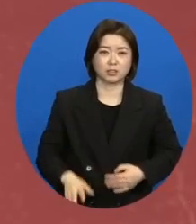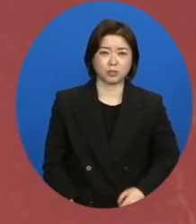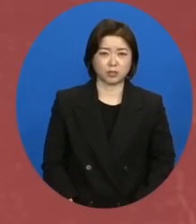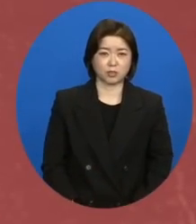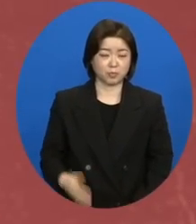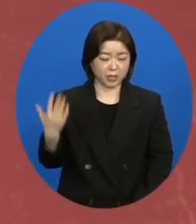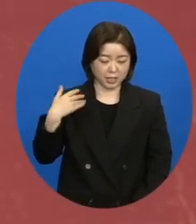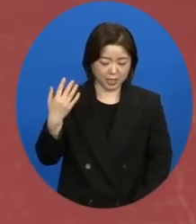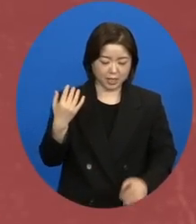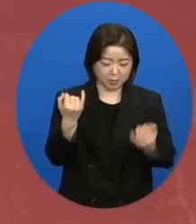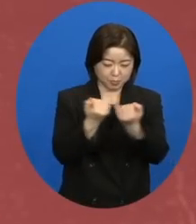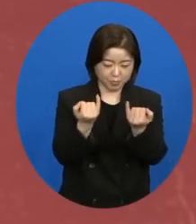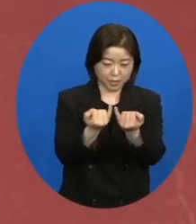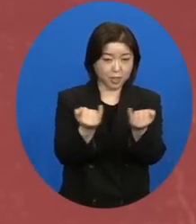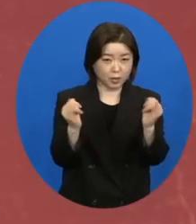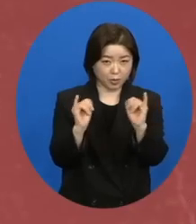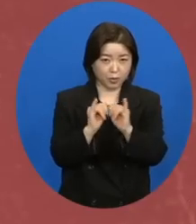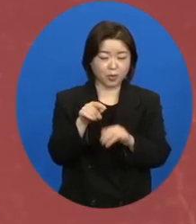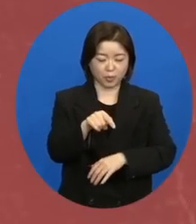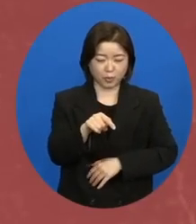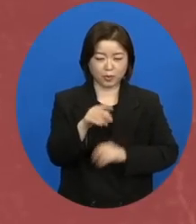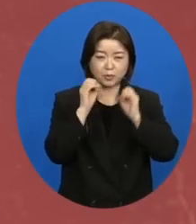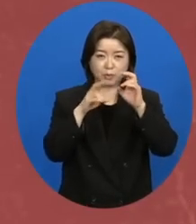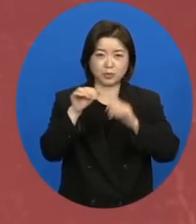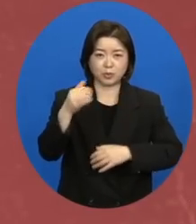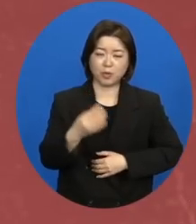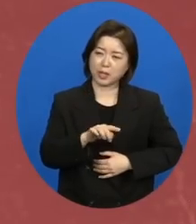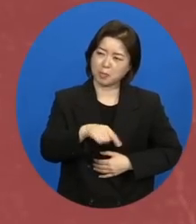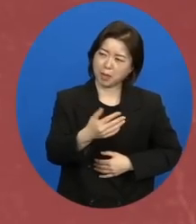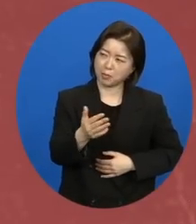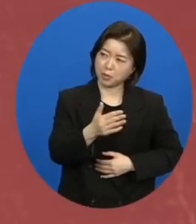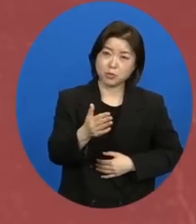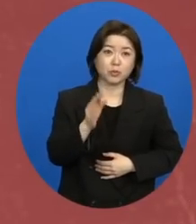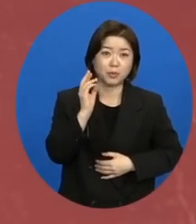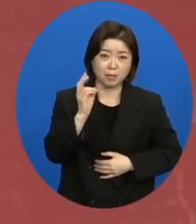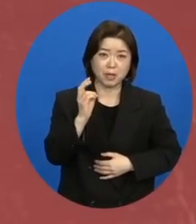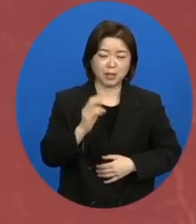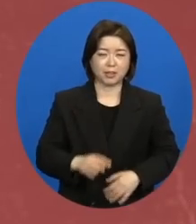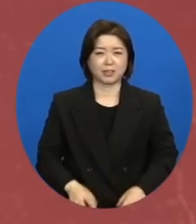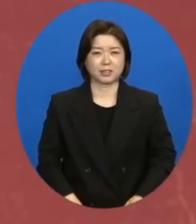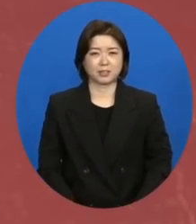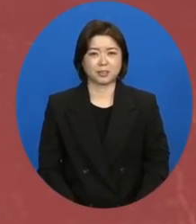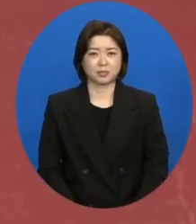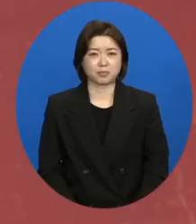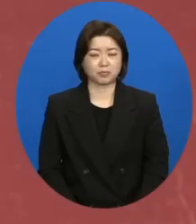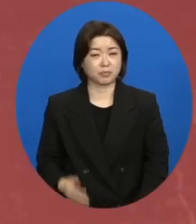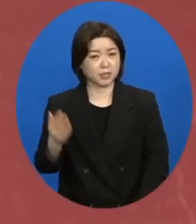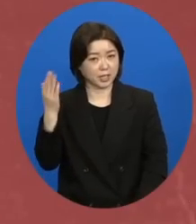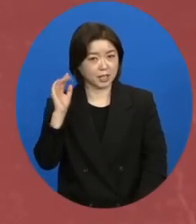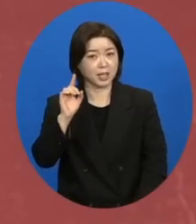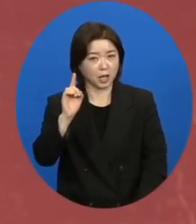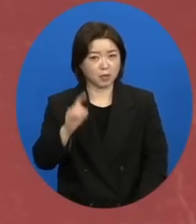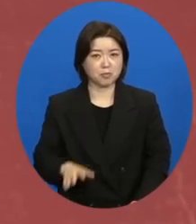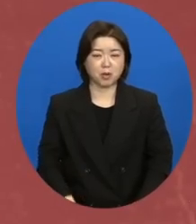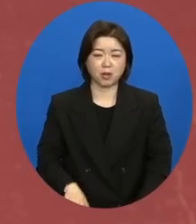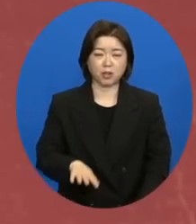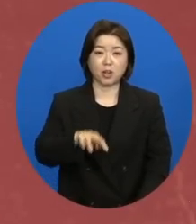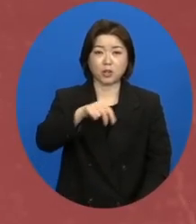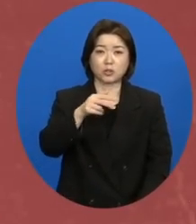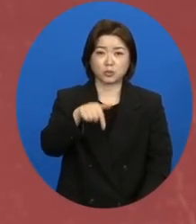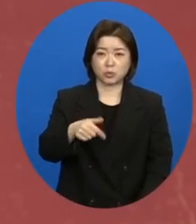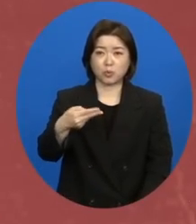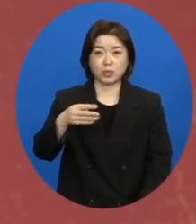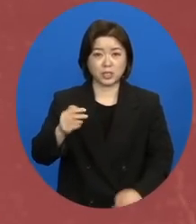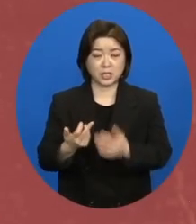우리 여성교회가 그 성교가 100명쯤 되는데 한 번은 속리산인가 어디